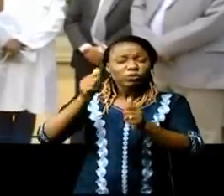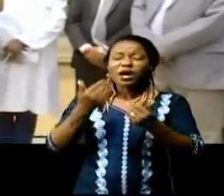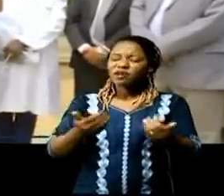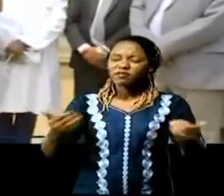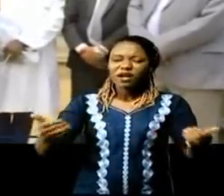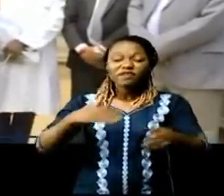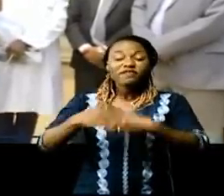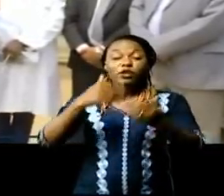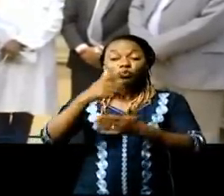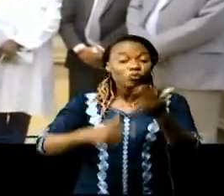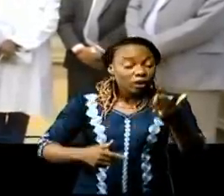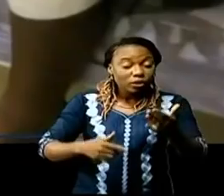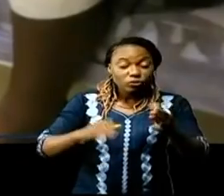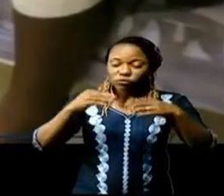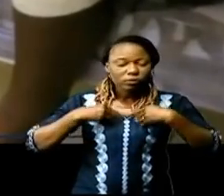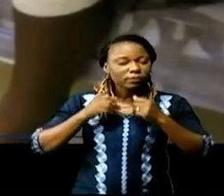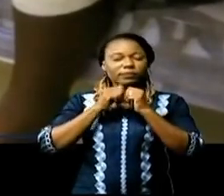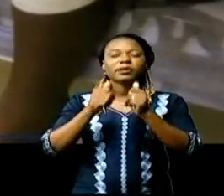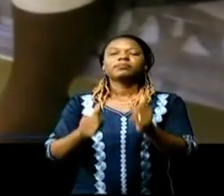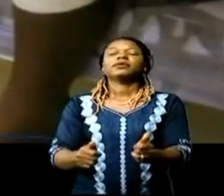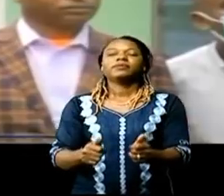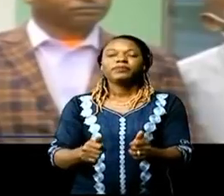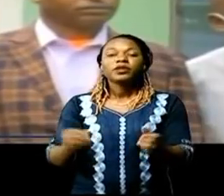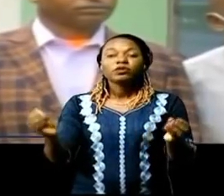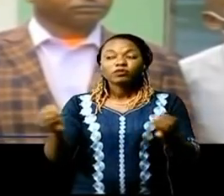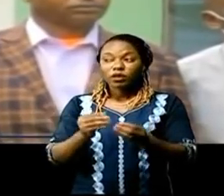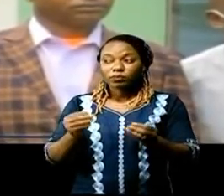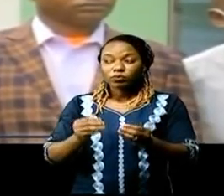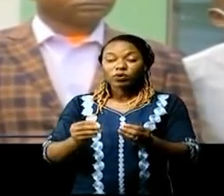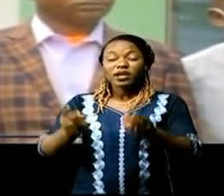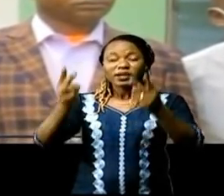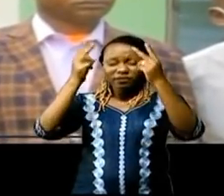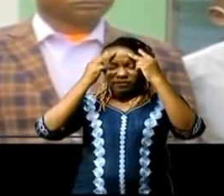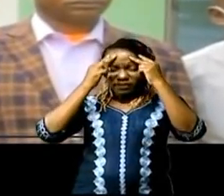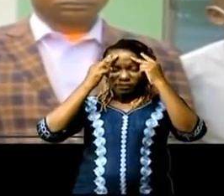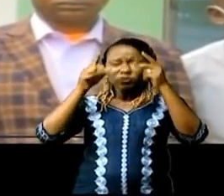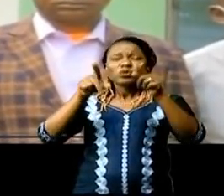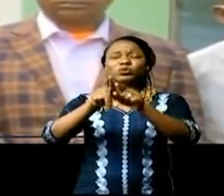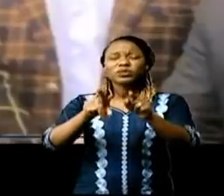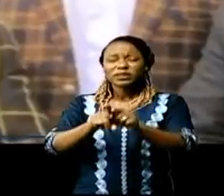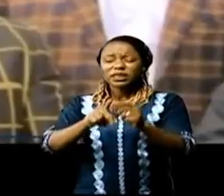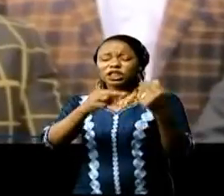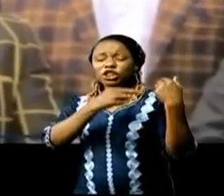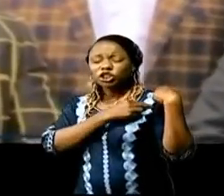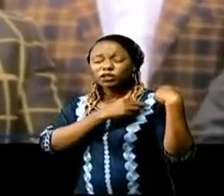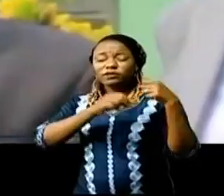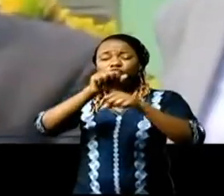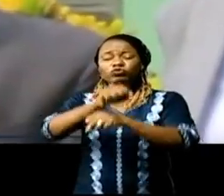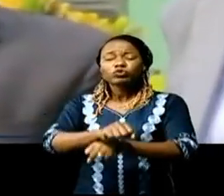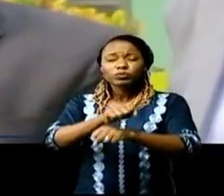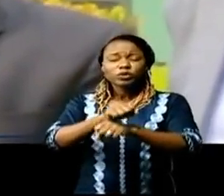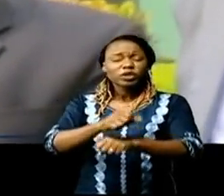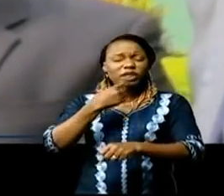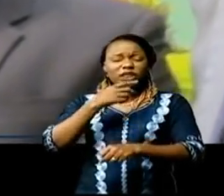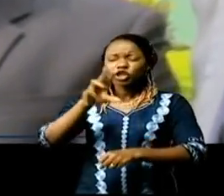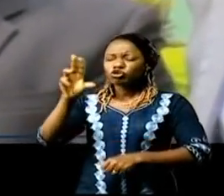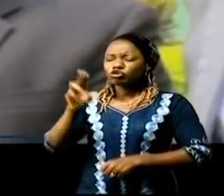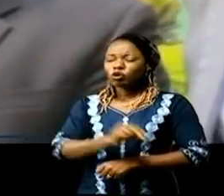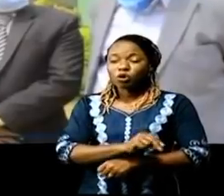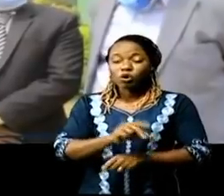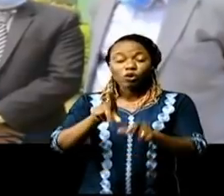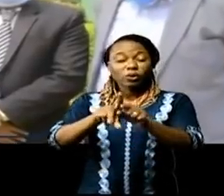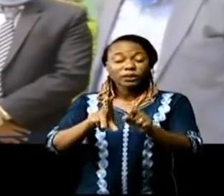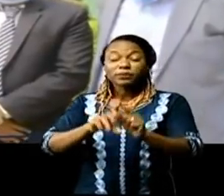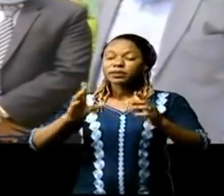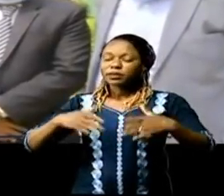surtout aux enfants, c'est inacceptable. Les victimes et le chef coutumier des communautés victimes des atrocités à Djougou disent être réconfortés de